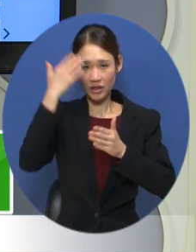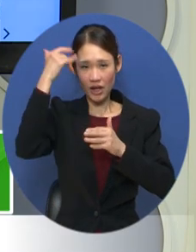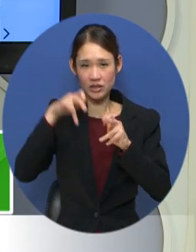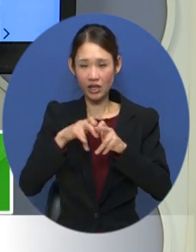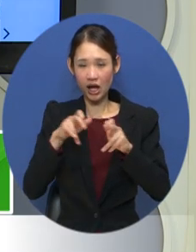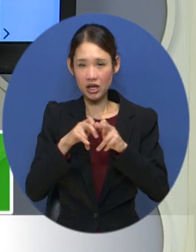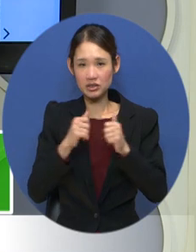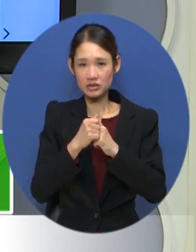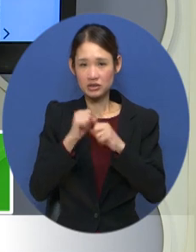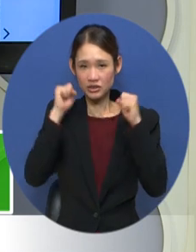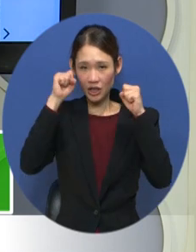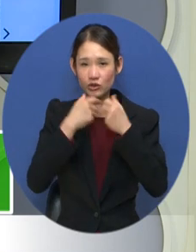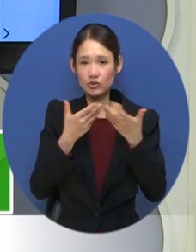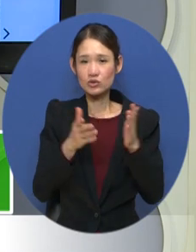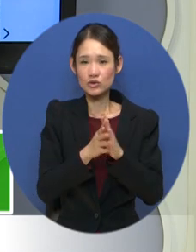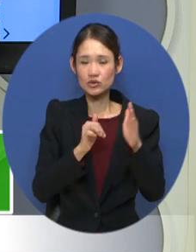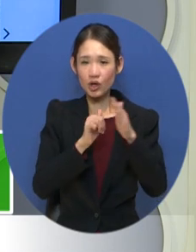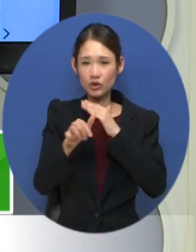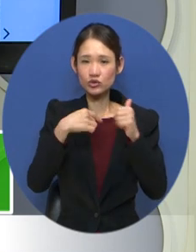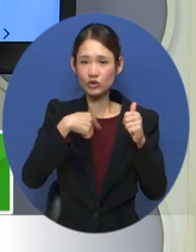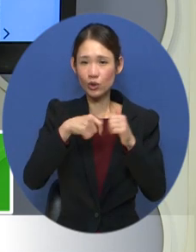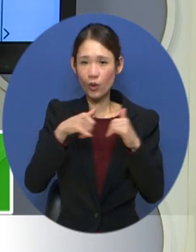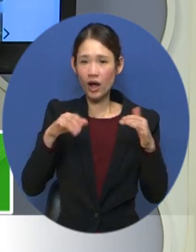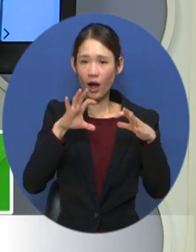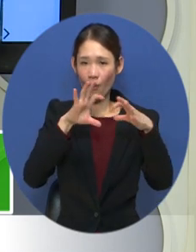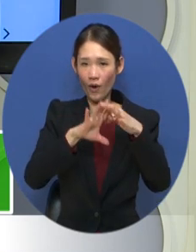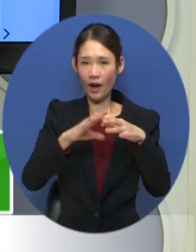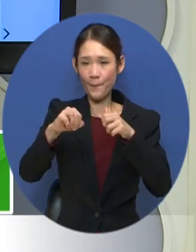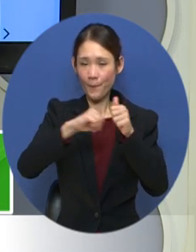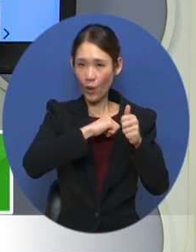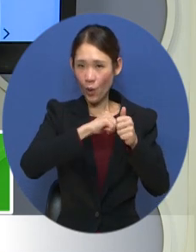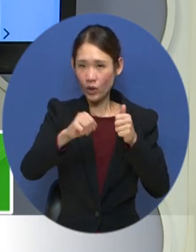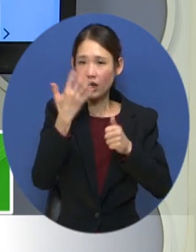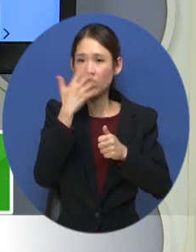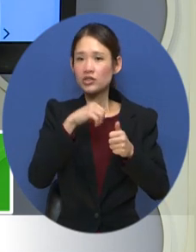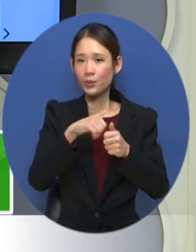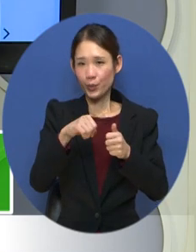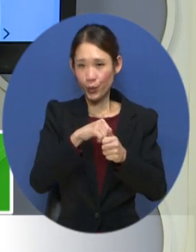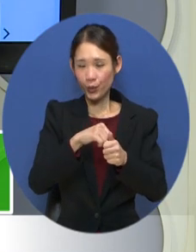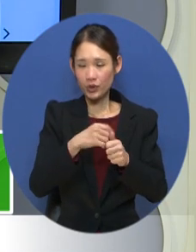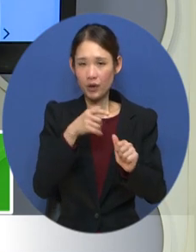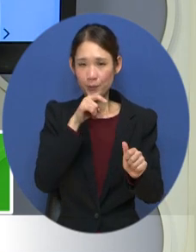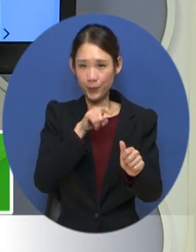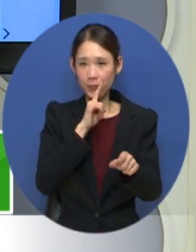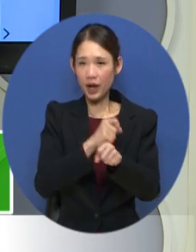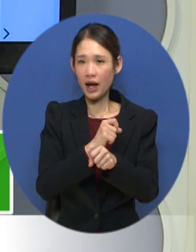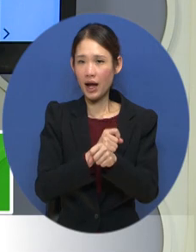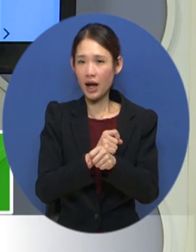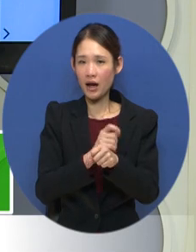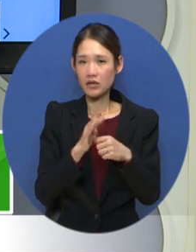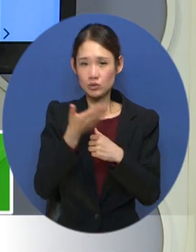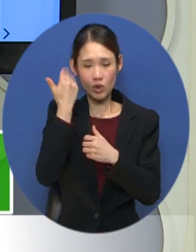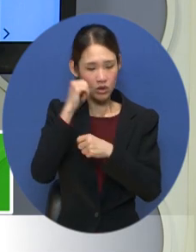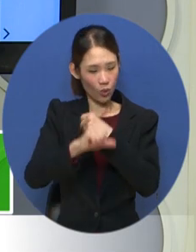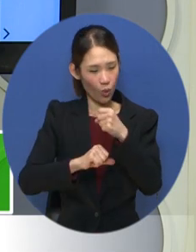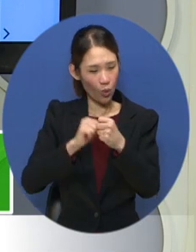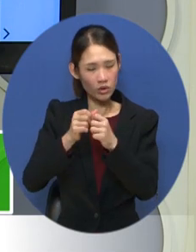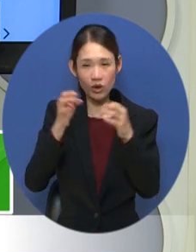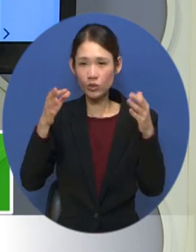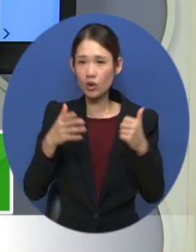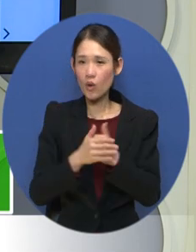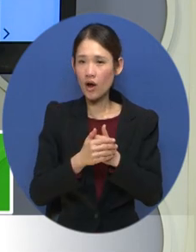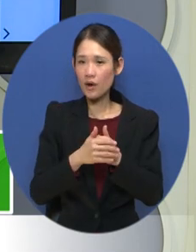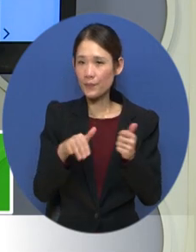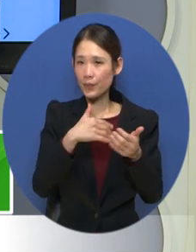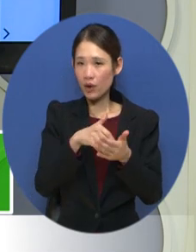선수 지도자에 대한 폭력 성폭력 징계 및 친구 현황 자료에 따르면 최근 5년간 장애인체육 개에서